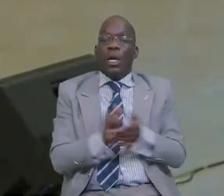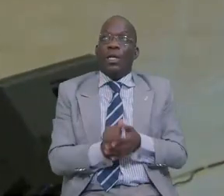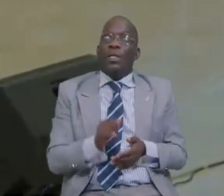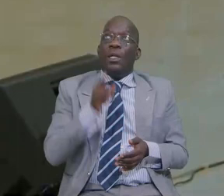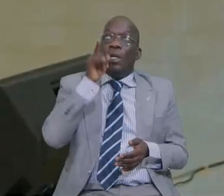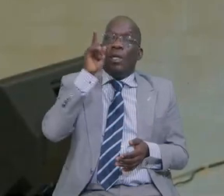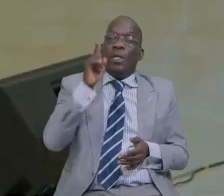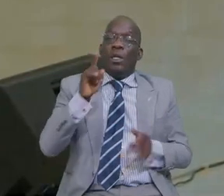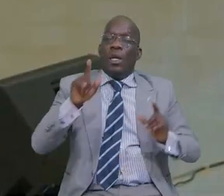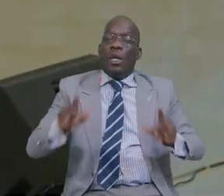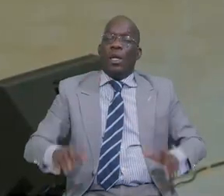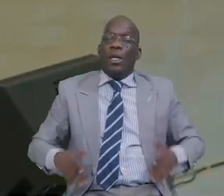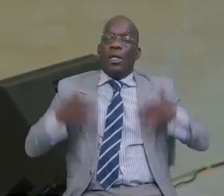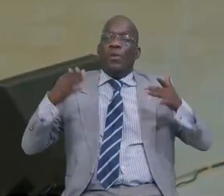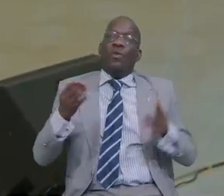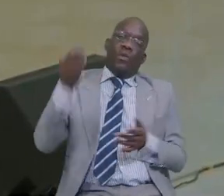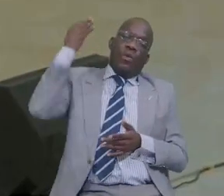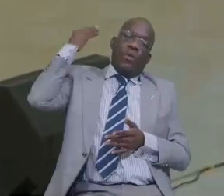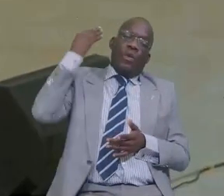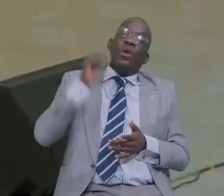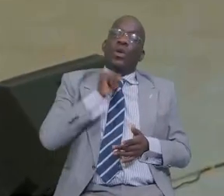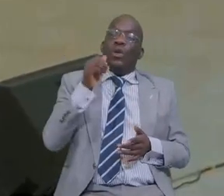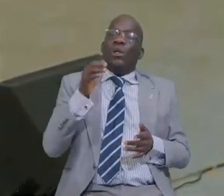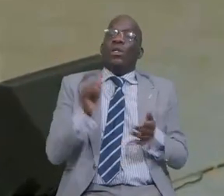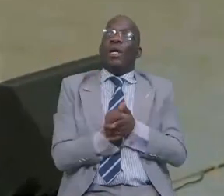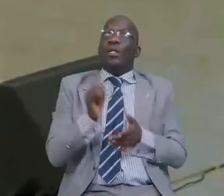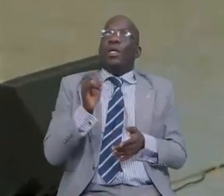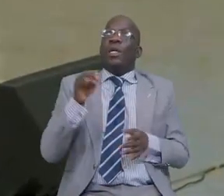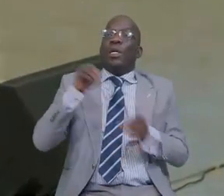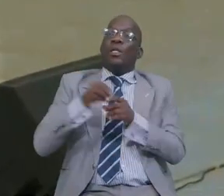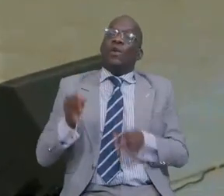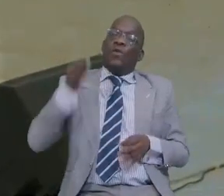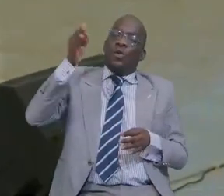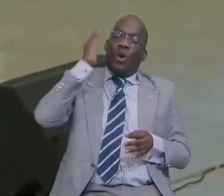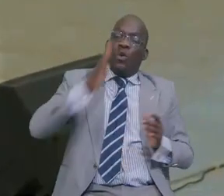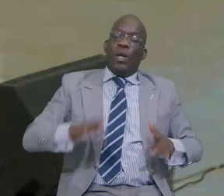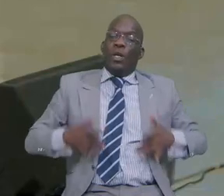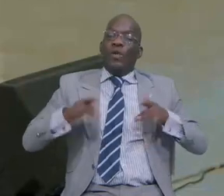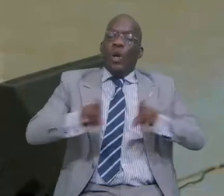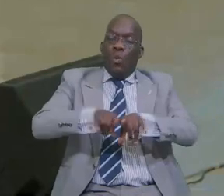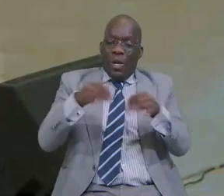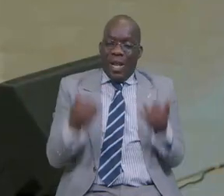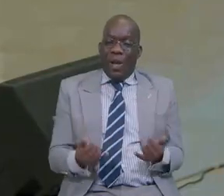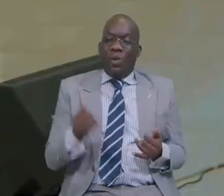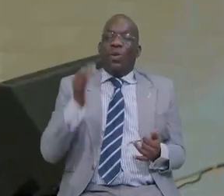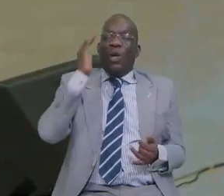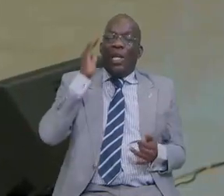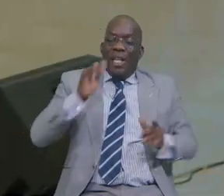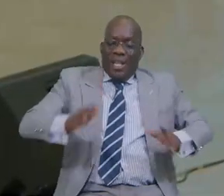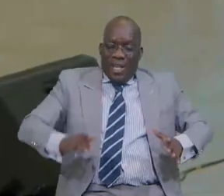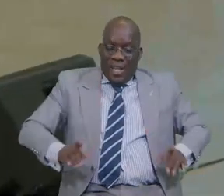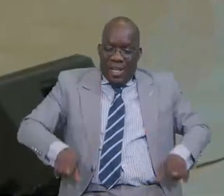qu'il demeurait dans le Père, ce n'est pas qu'il va demeurer en moi dans l'avenir, non. Il demeure en moi.